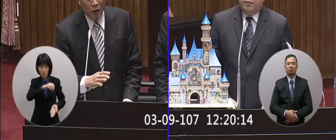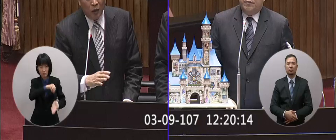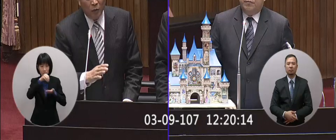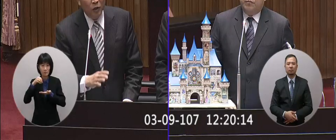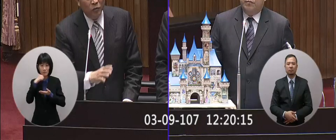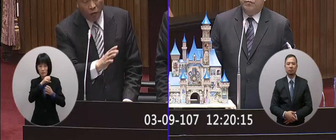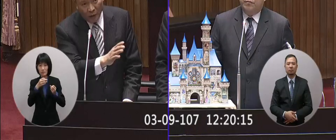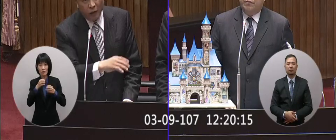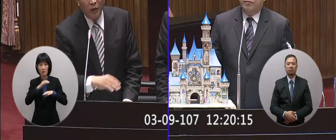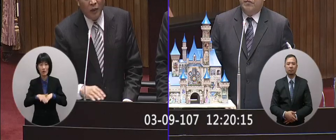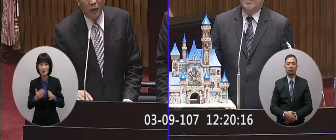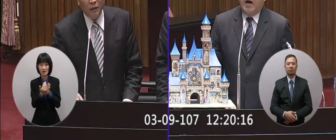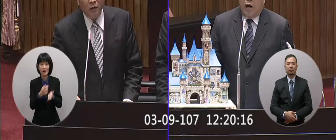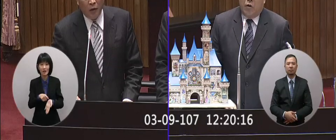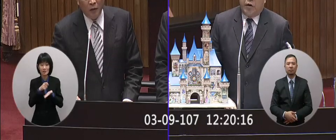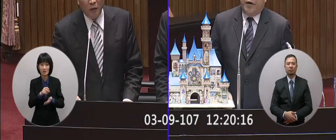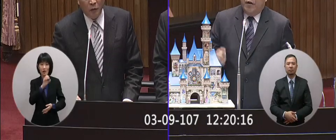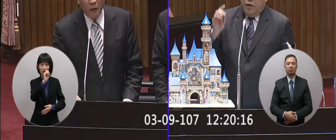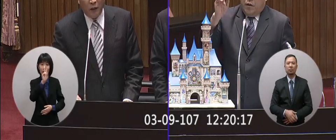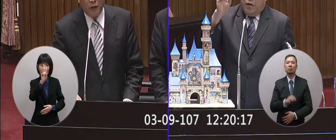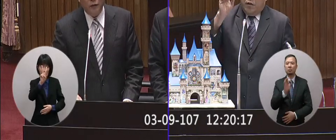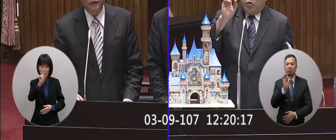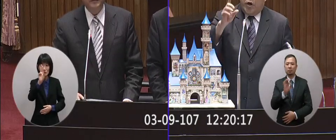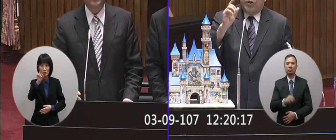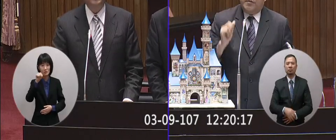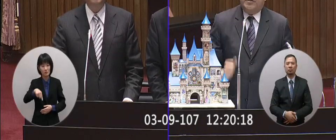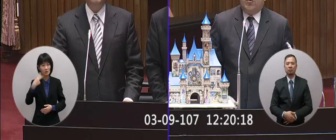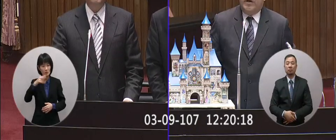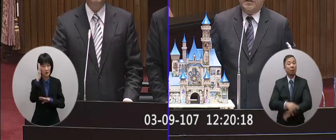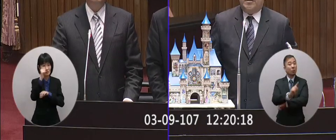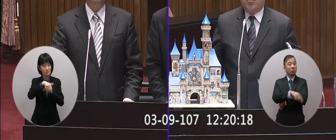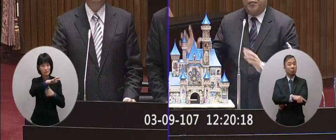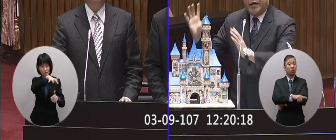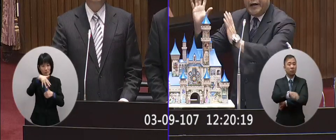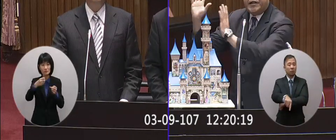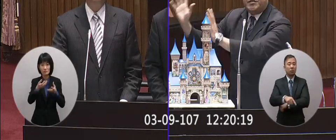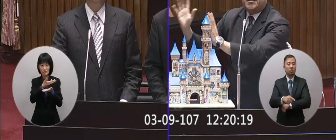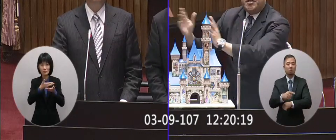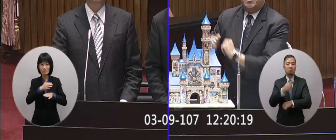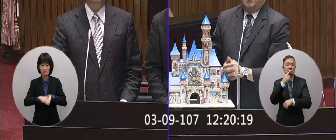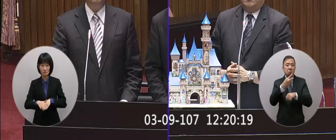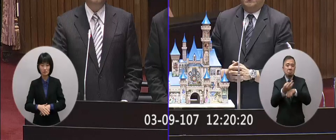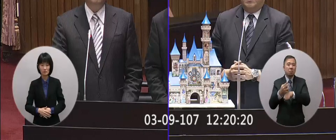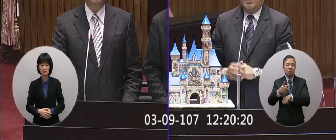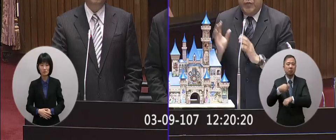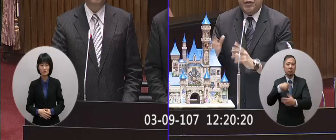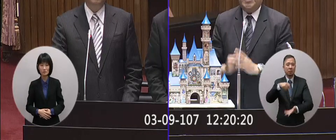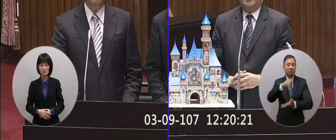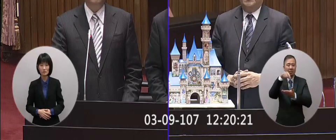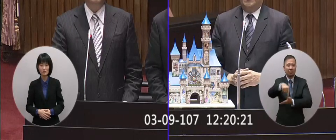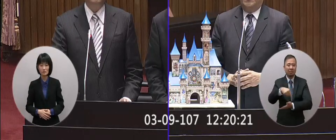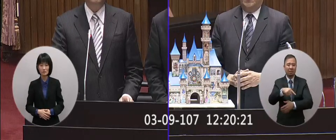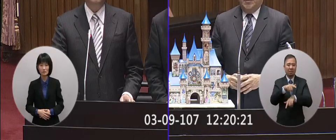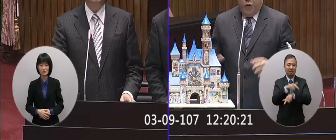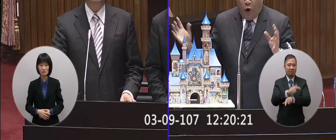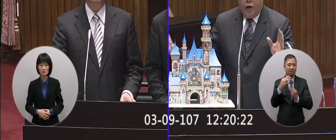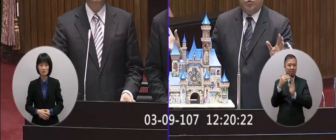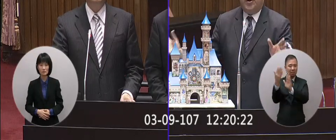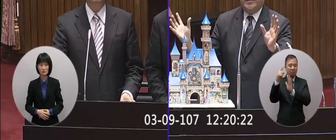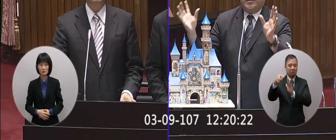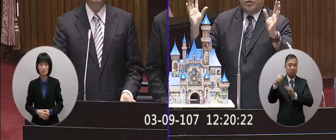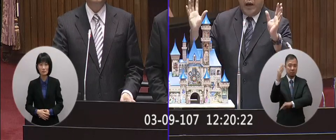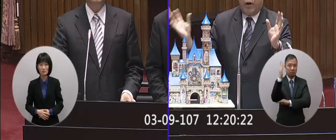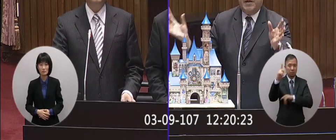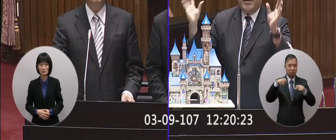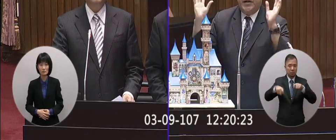那你说的 OBU， 我们也会跟 好 进一步协调。 最后的几秒钟，我要讲的是我们的南向政策，很明显，有